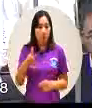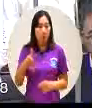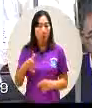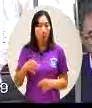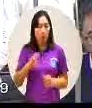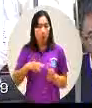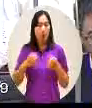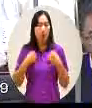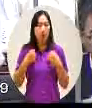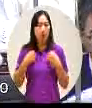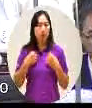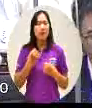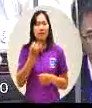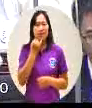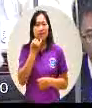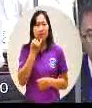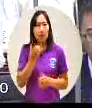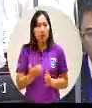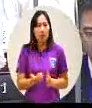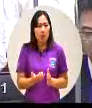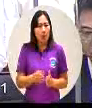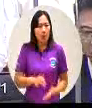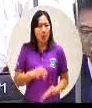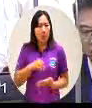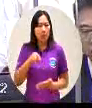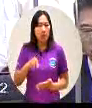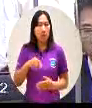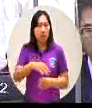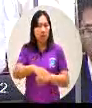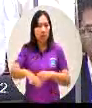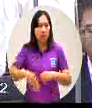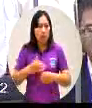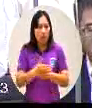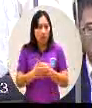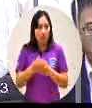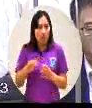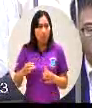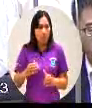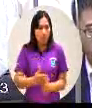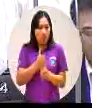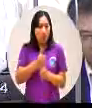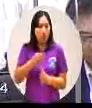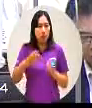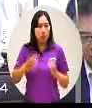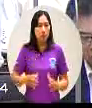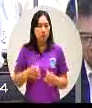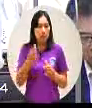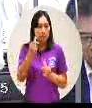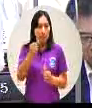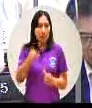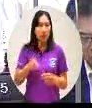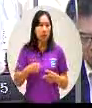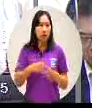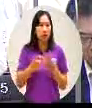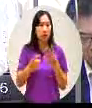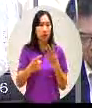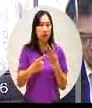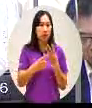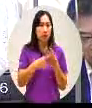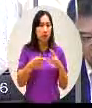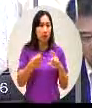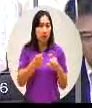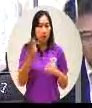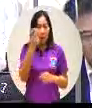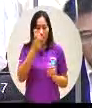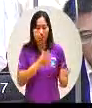那我们刚刚有讲到环保署新的那个设置标准哈，其实工业区管理中心哈，它还必须要在这